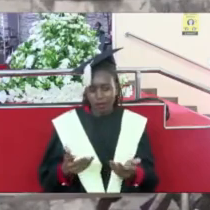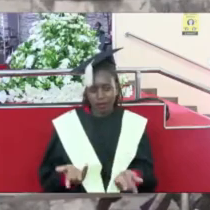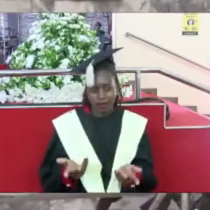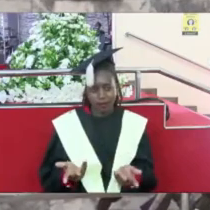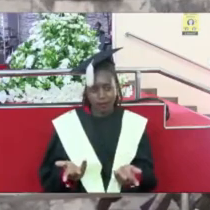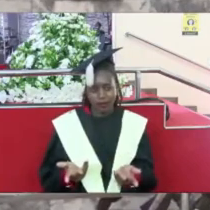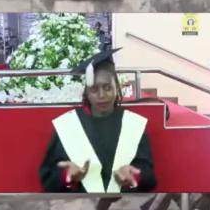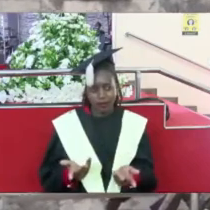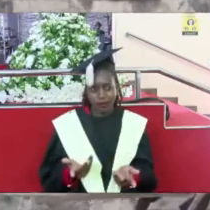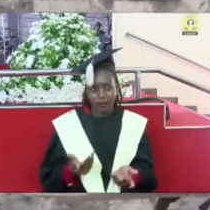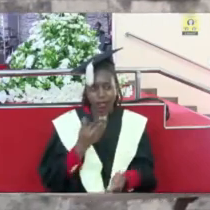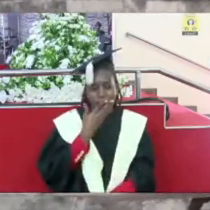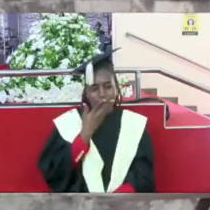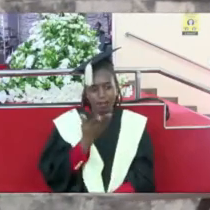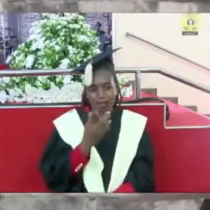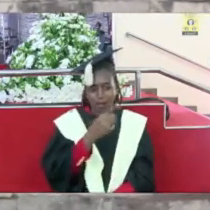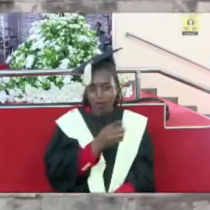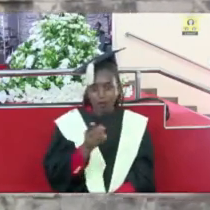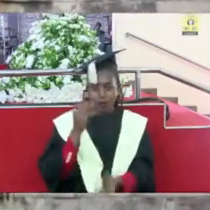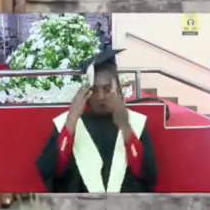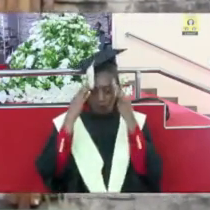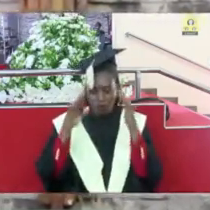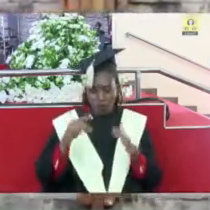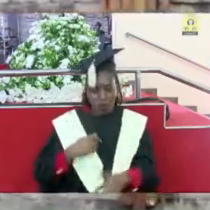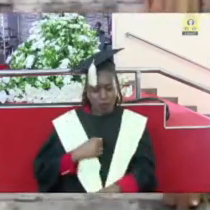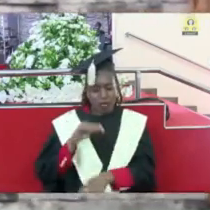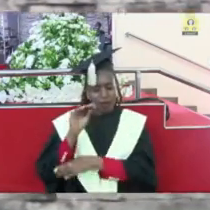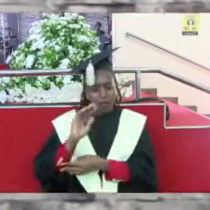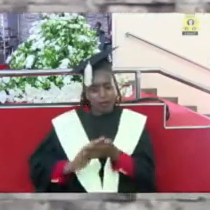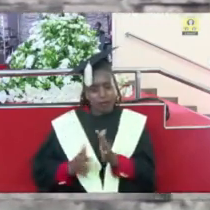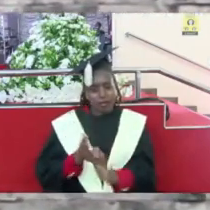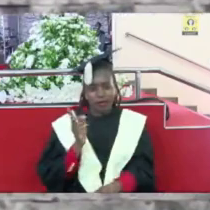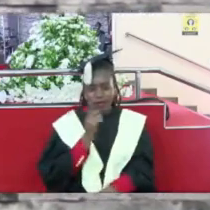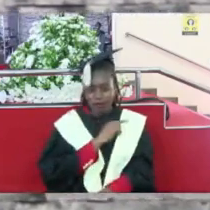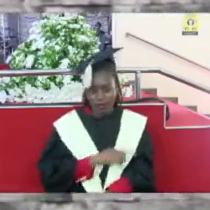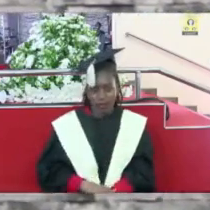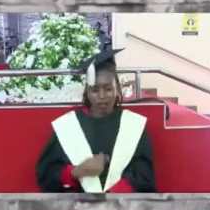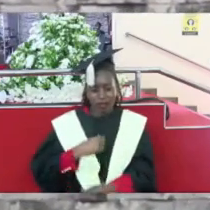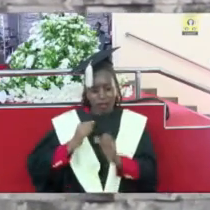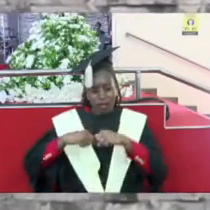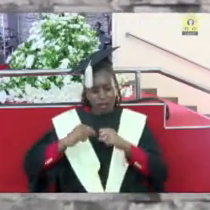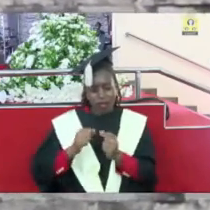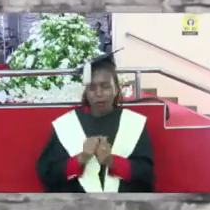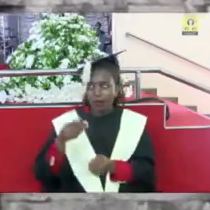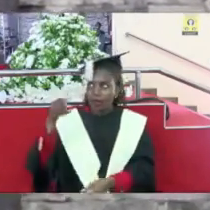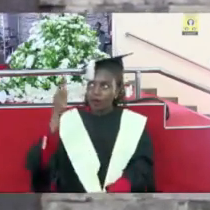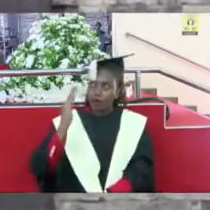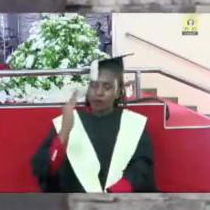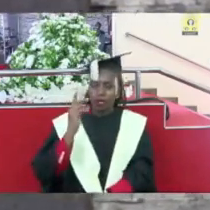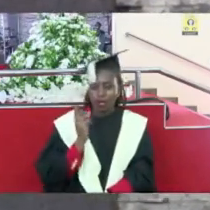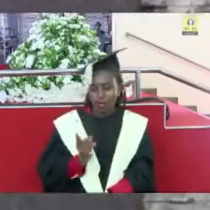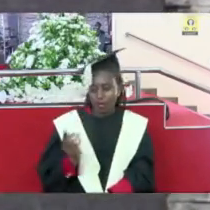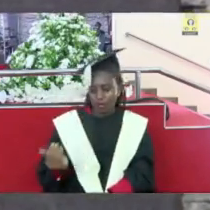nyinyi hamjui. Mimi nimeshatubu. Nimekubaliana na Mungu. Huyu mtoto